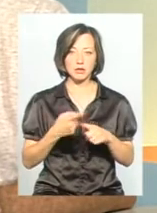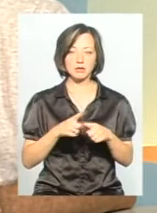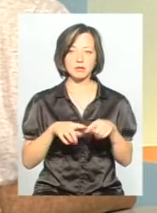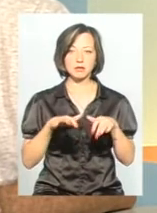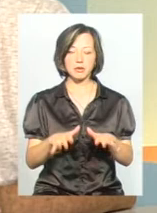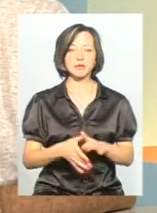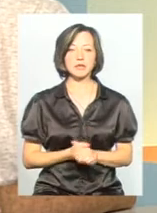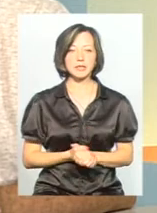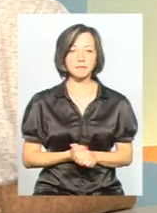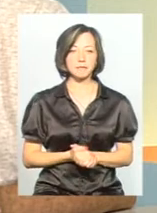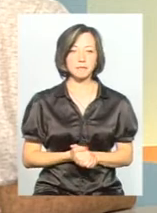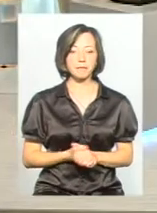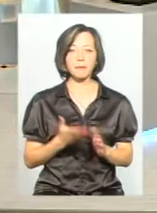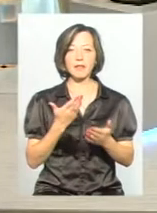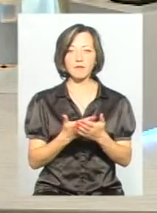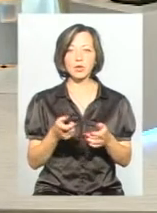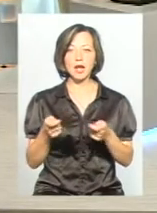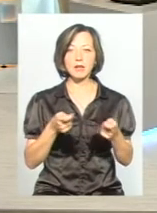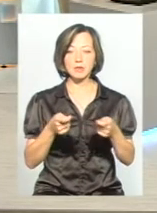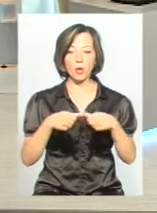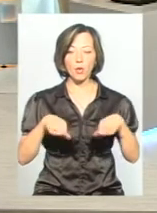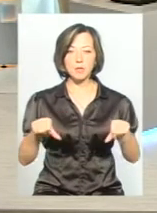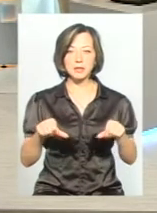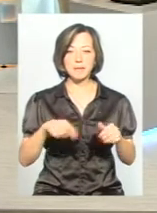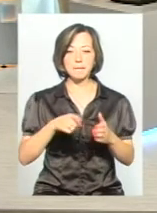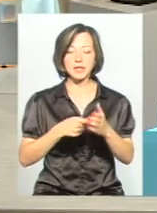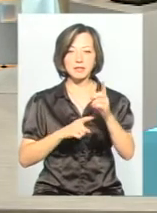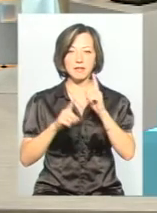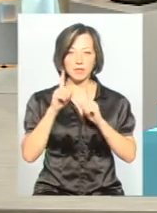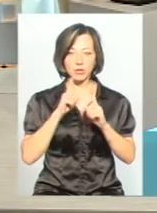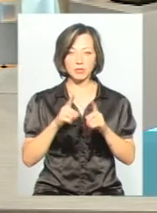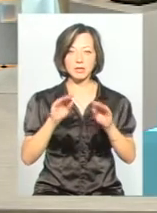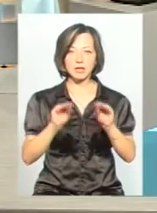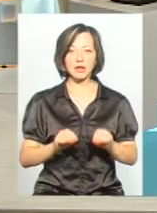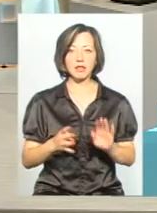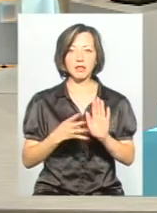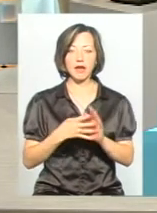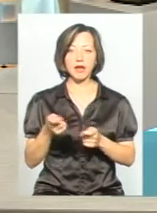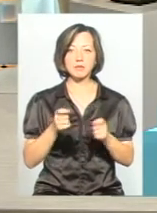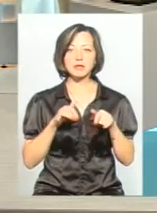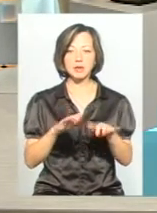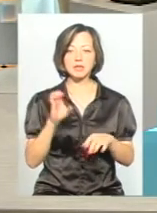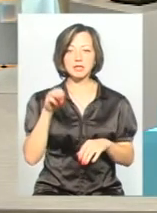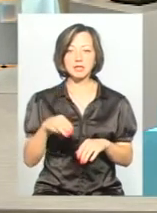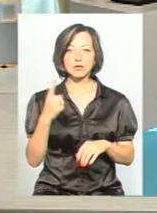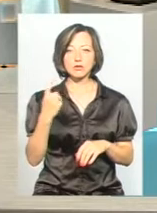адмінкомісія, наприклад. От адмінкомісія при міськвиконкомі у першому півріччі склала 9 адмінсправ за